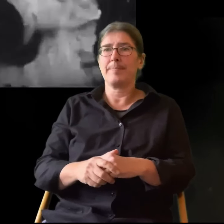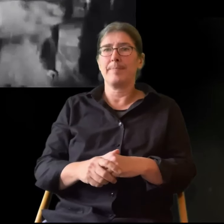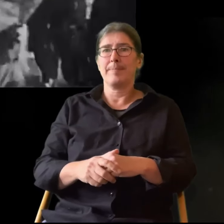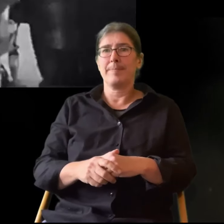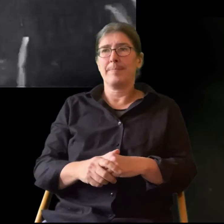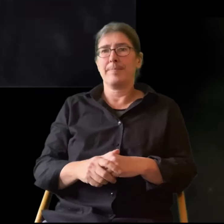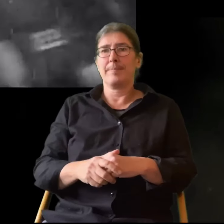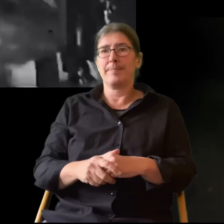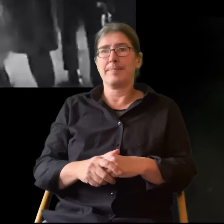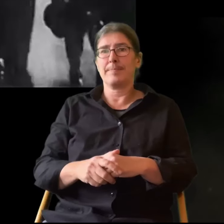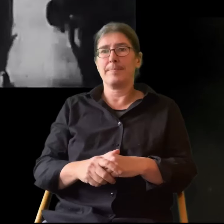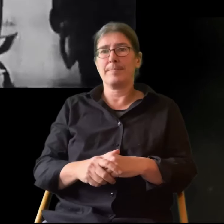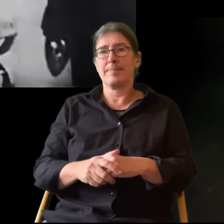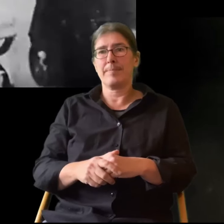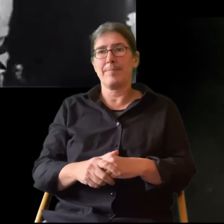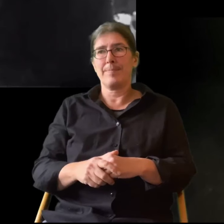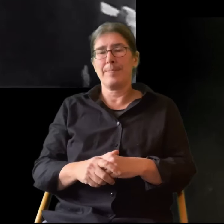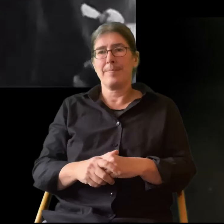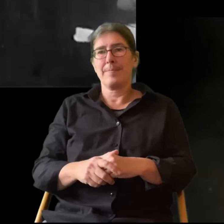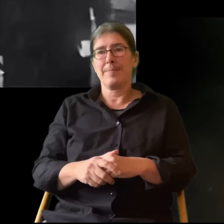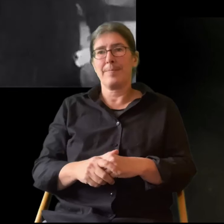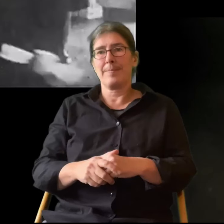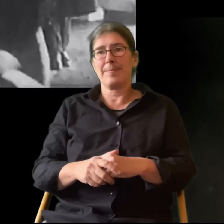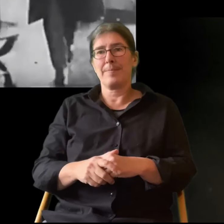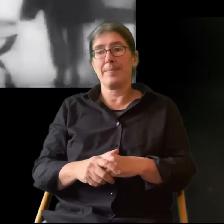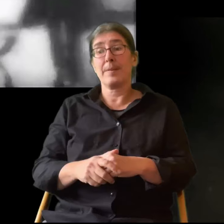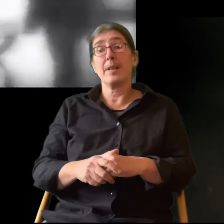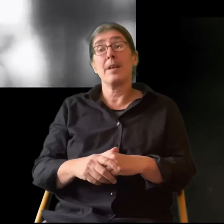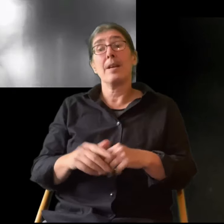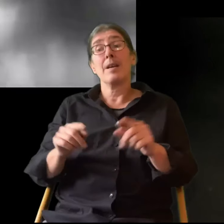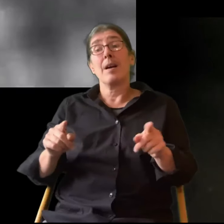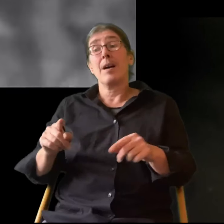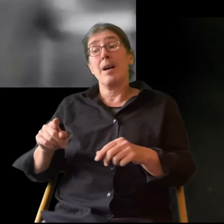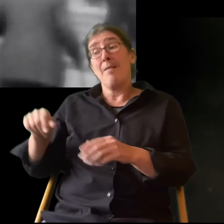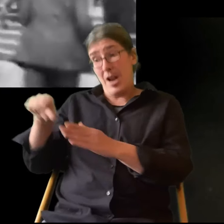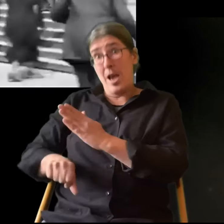Erst zur Unterschrift dürfen die Besiegten in den Spiegelsaal.